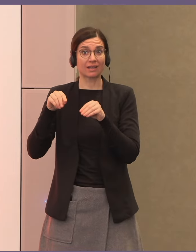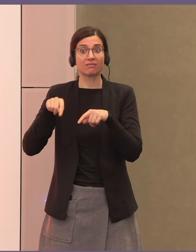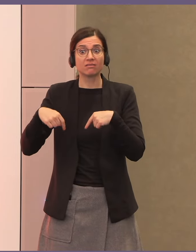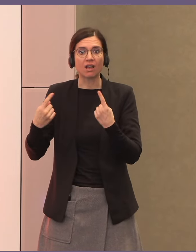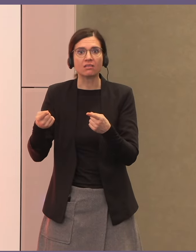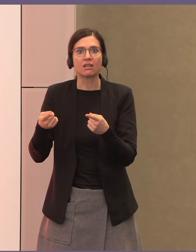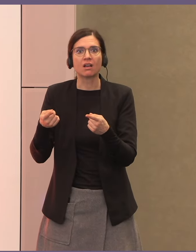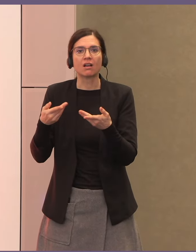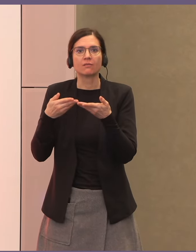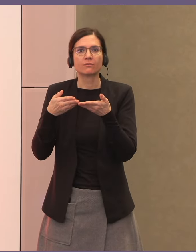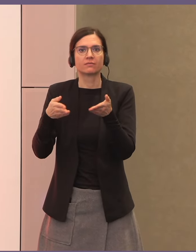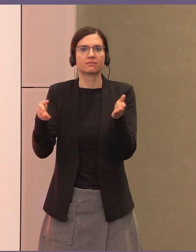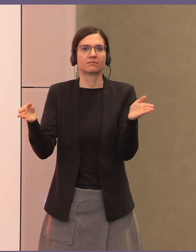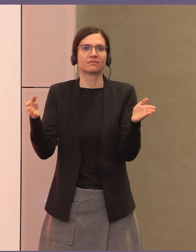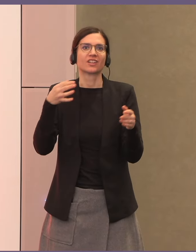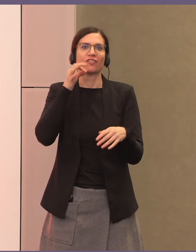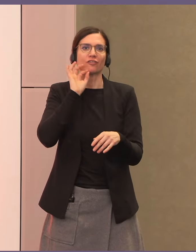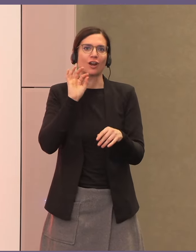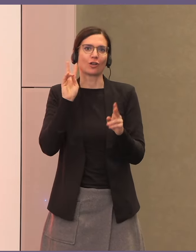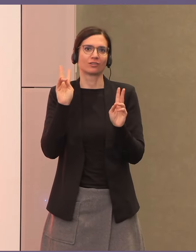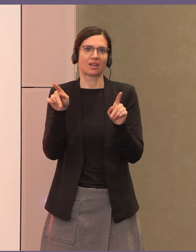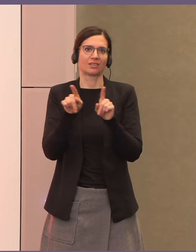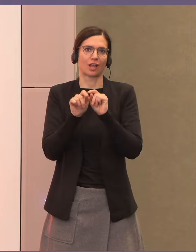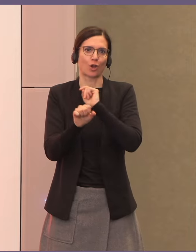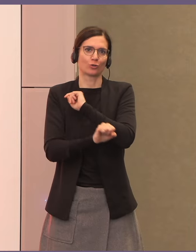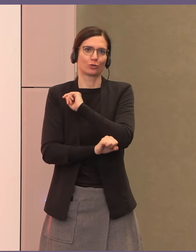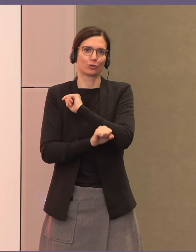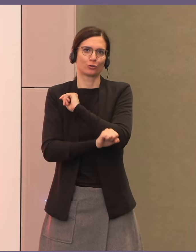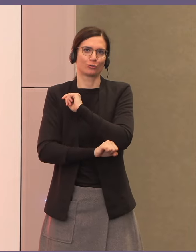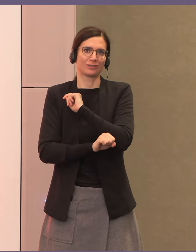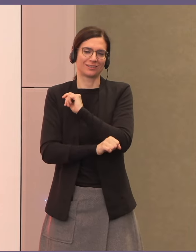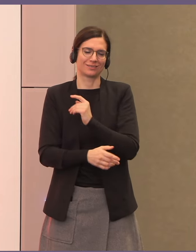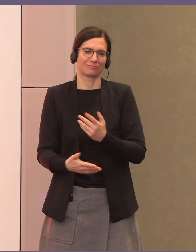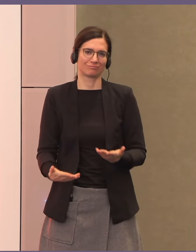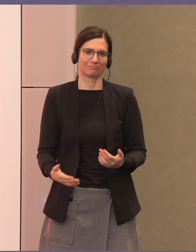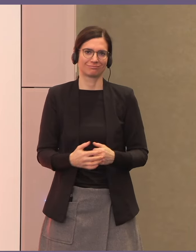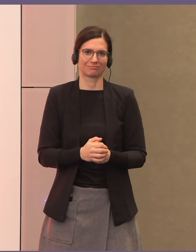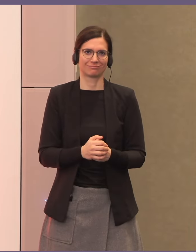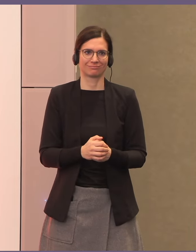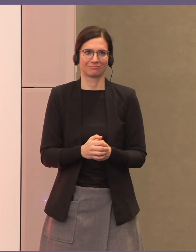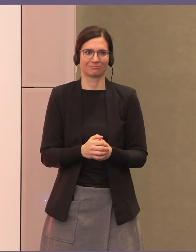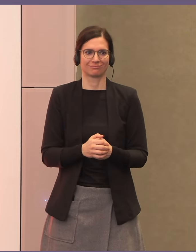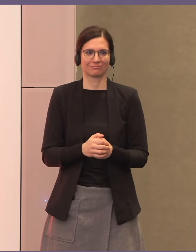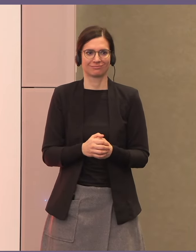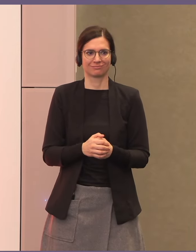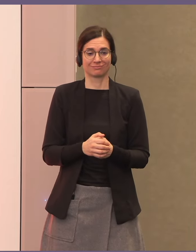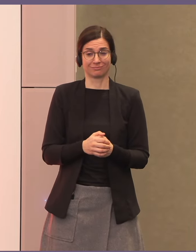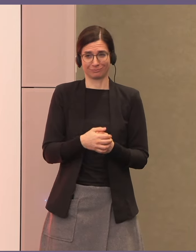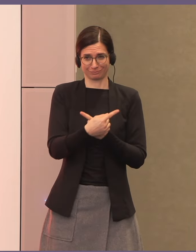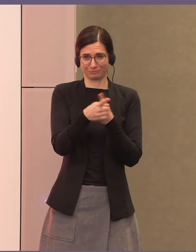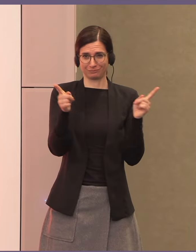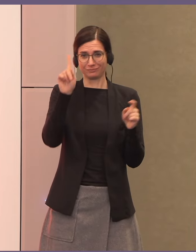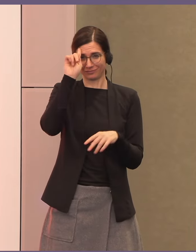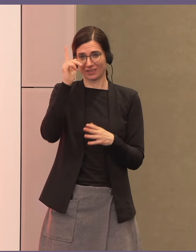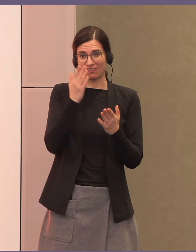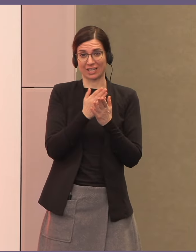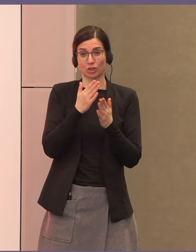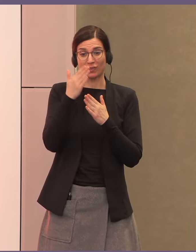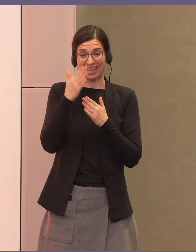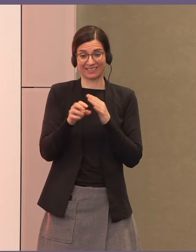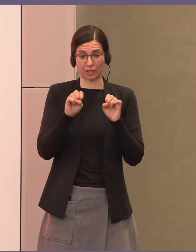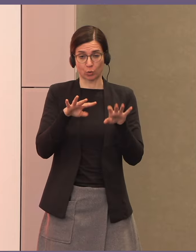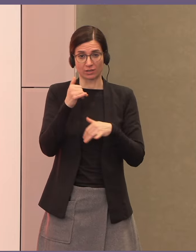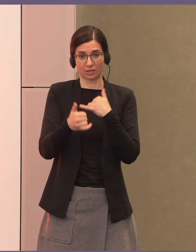offiziell ihre Tore für Frauen, für Studentinnen öffnete. Nun, ich denke, wie Sie alle wissen, Ende des 19.